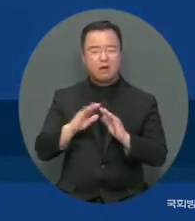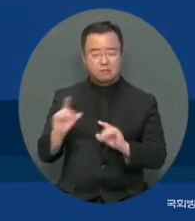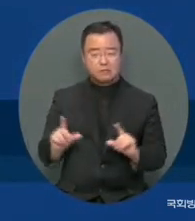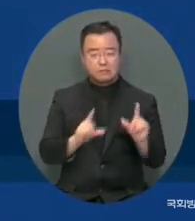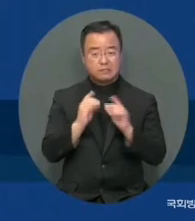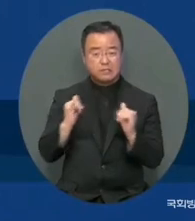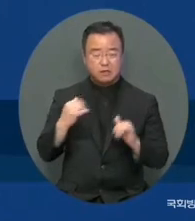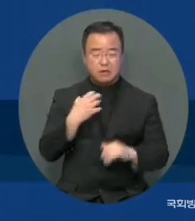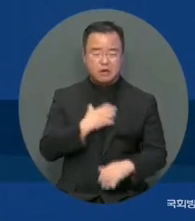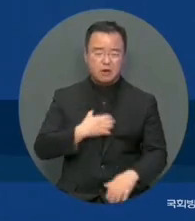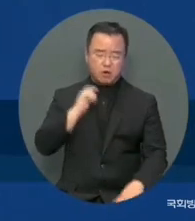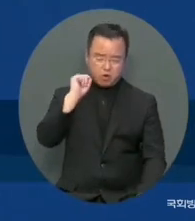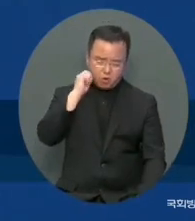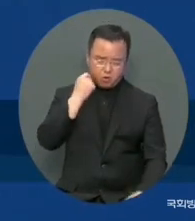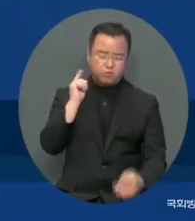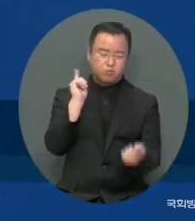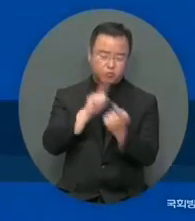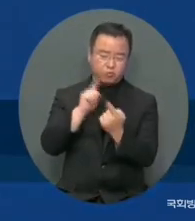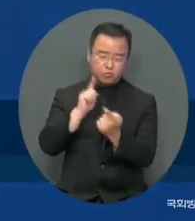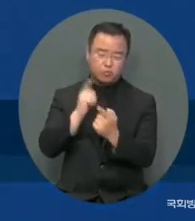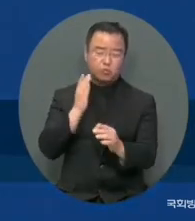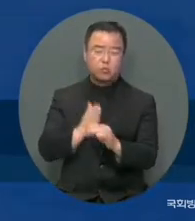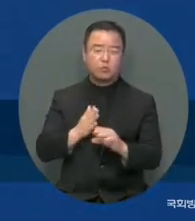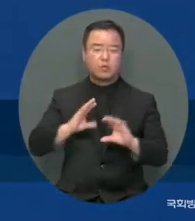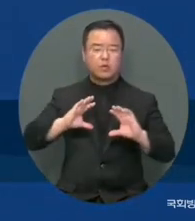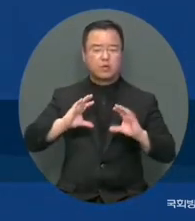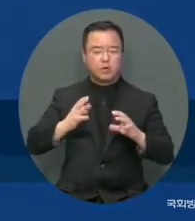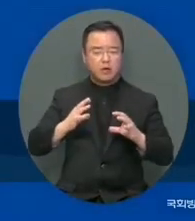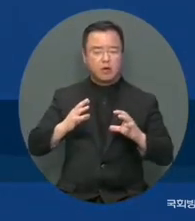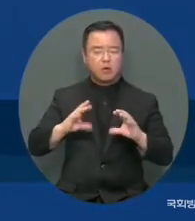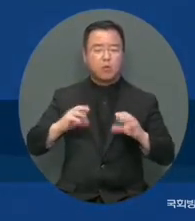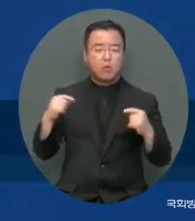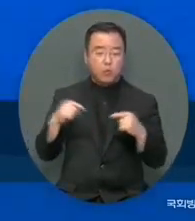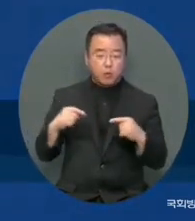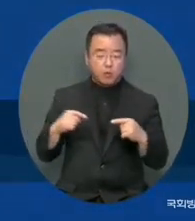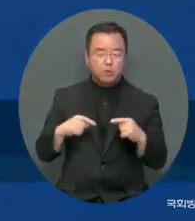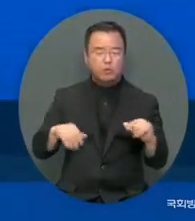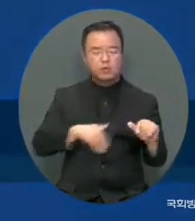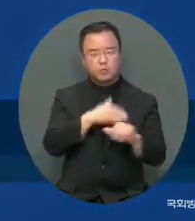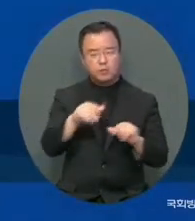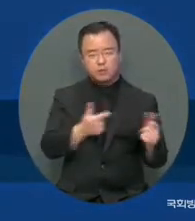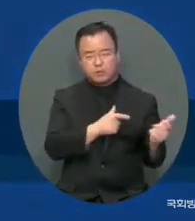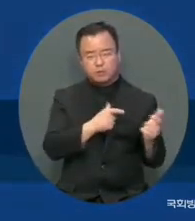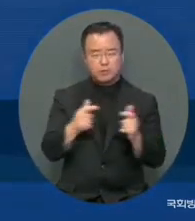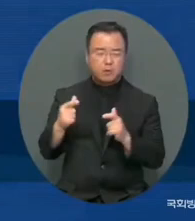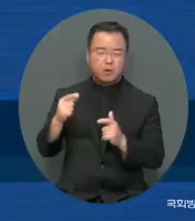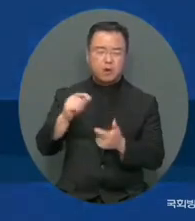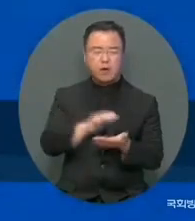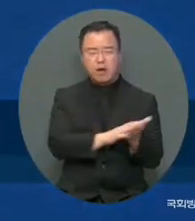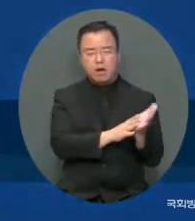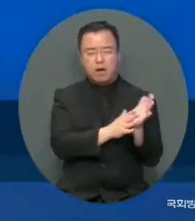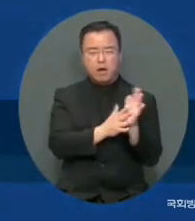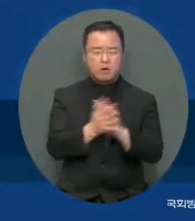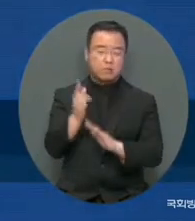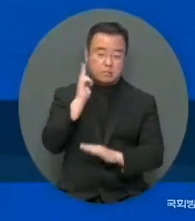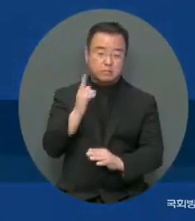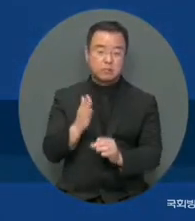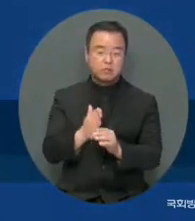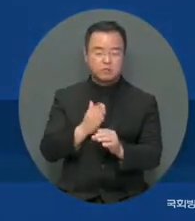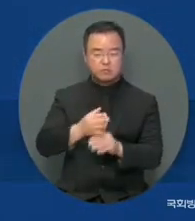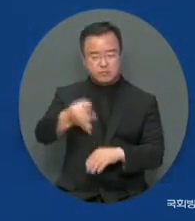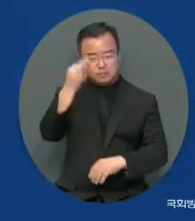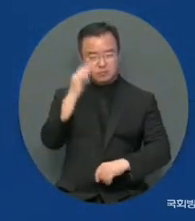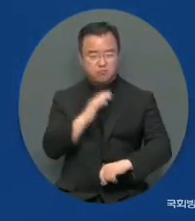나라 경제와 외교도 상전 벽해 수준의 변화를 겪고 있습니다. 기술 패권과